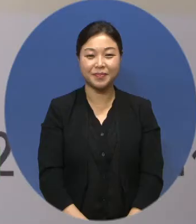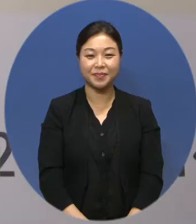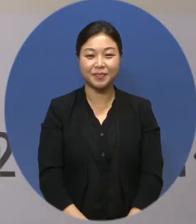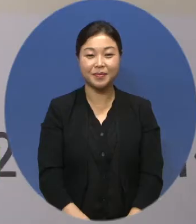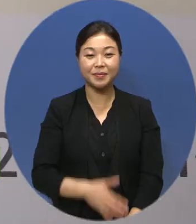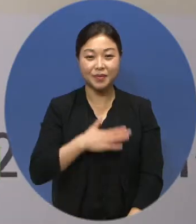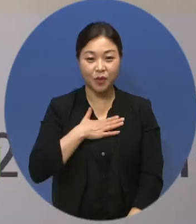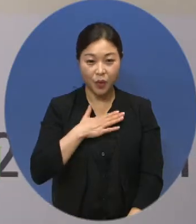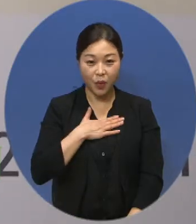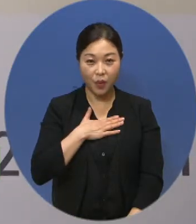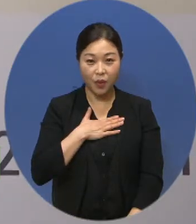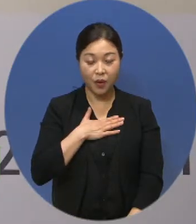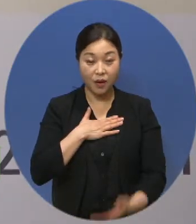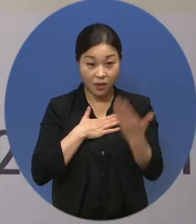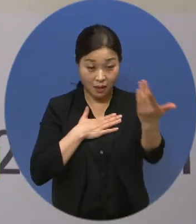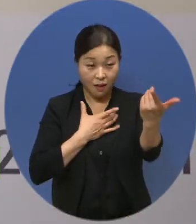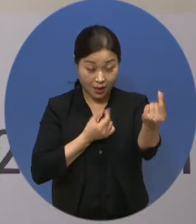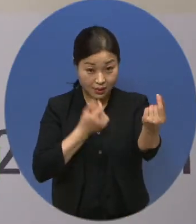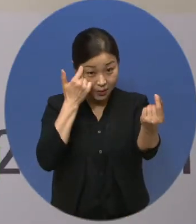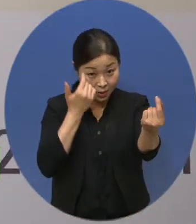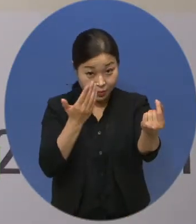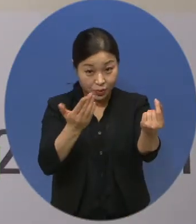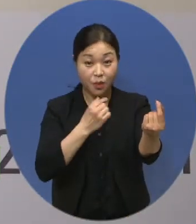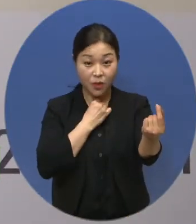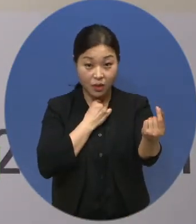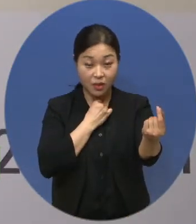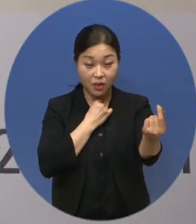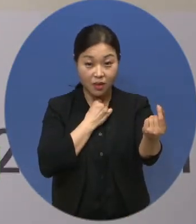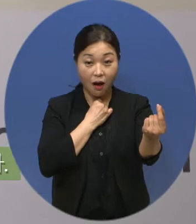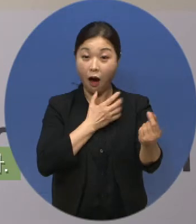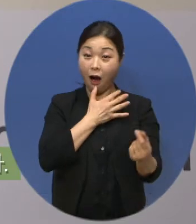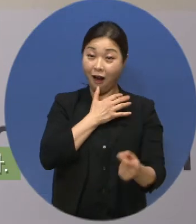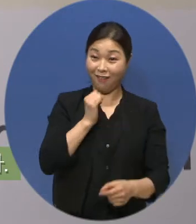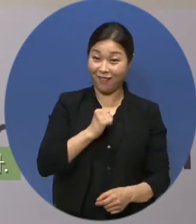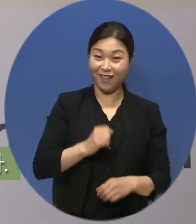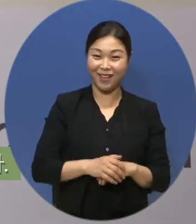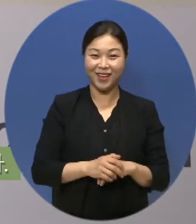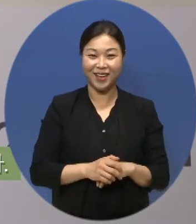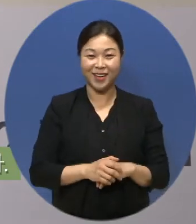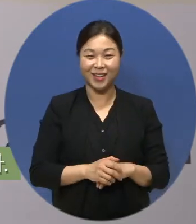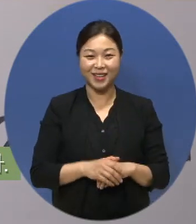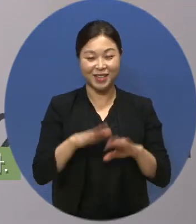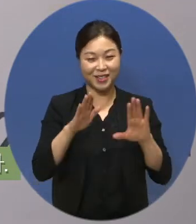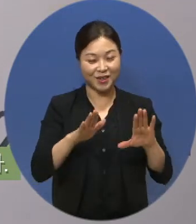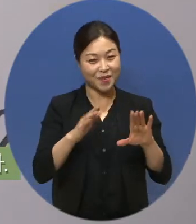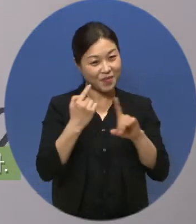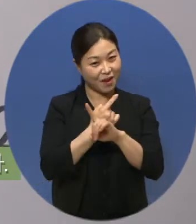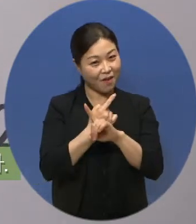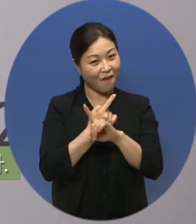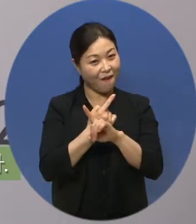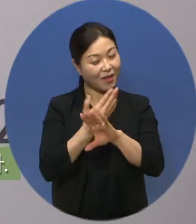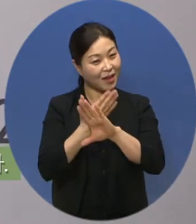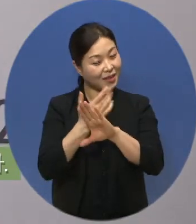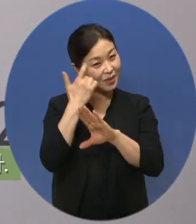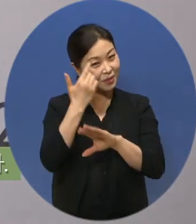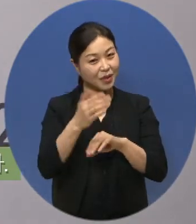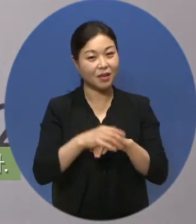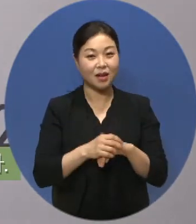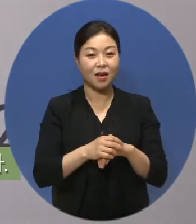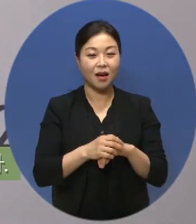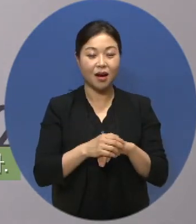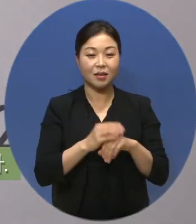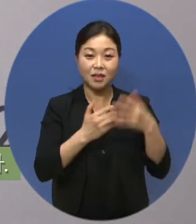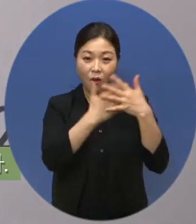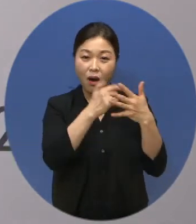저도 사실은 같은 질문을 한다면 아, 하고 싶었는데 네네. 지금 다른 질문은 네. 왜냐면 그 장면이 굉장히 이 영화의